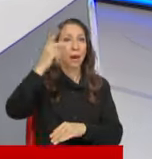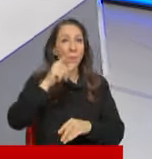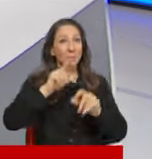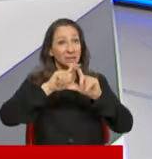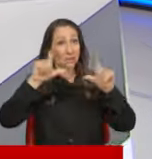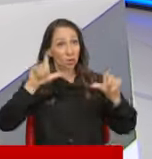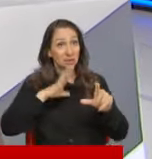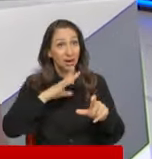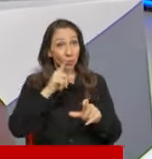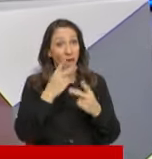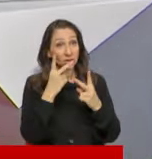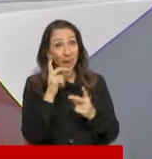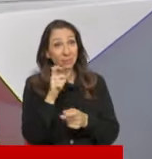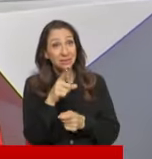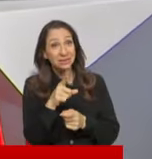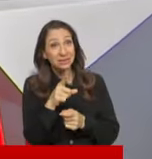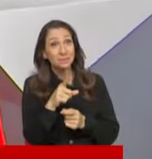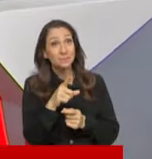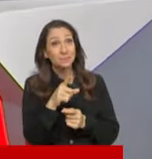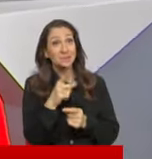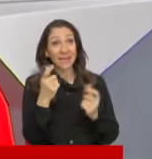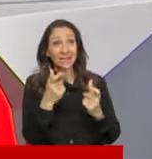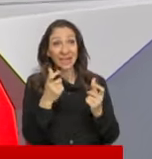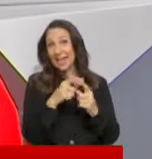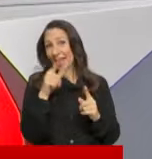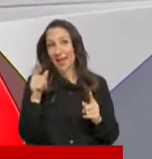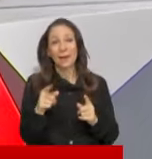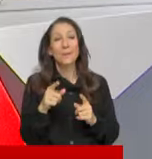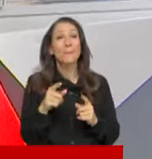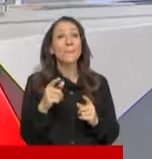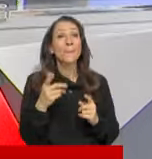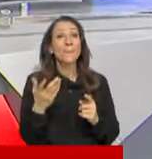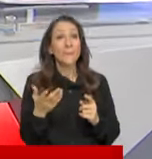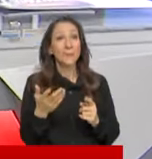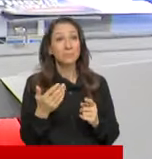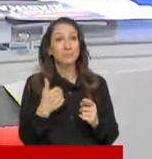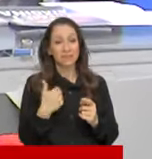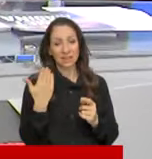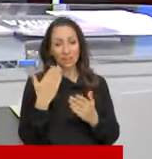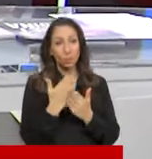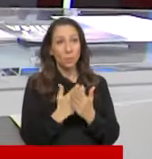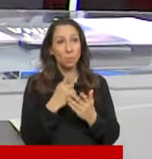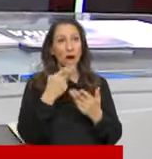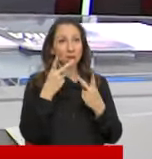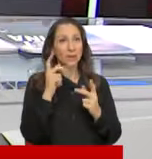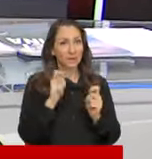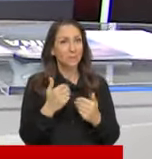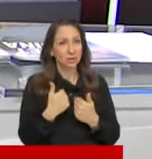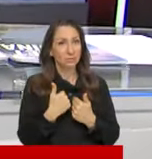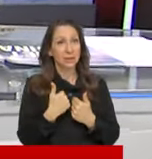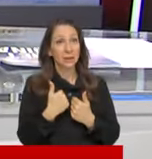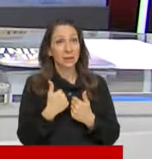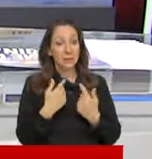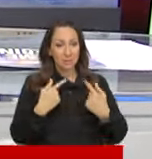sloganınız da var Bunu da bir açar mısınız E yani nereden nereye Tabii Eee geçen programda Ben bunu izah etmiştim